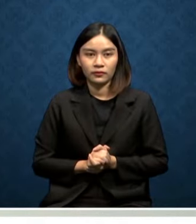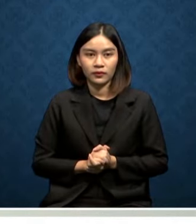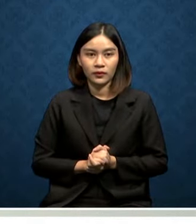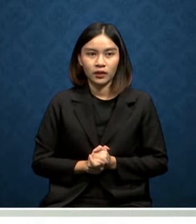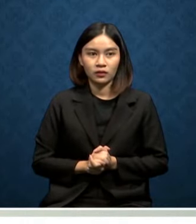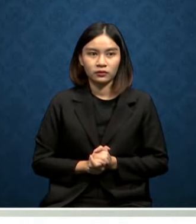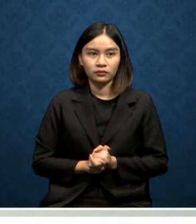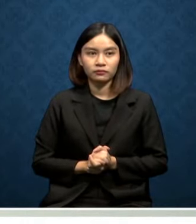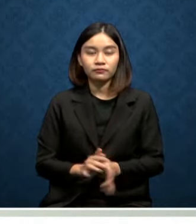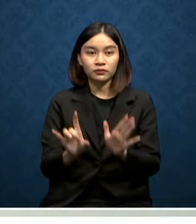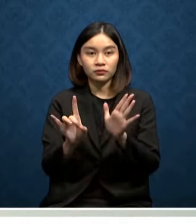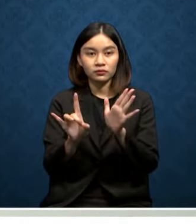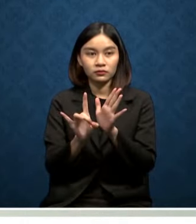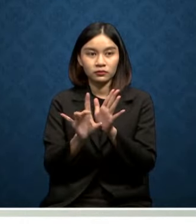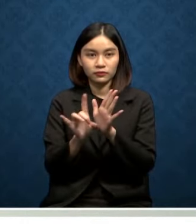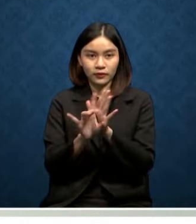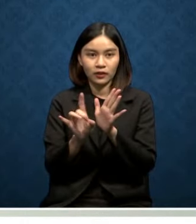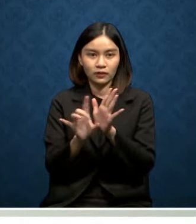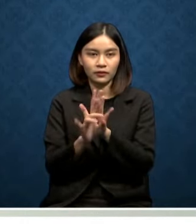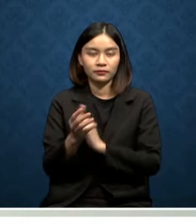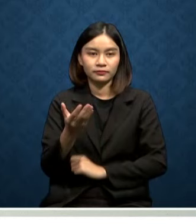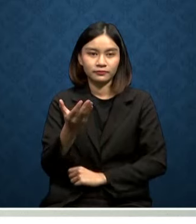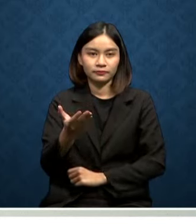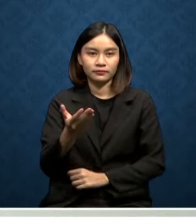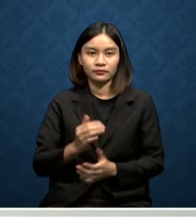ก็ท่านสุดท้ายท่านสุดท้ายครับ